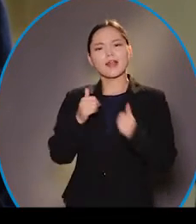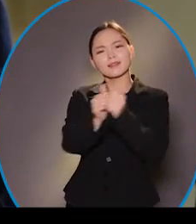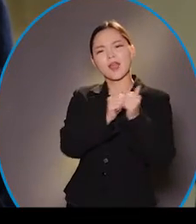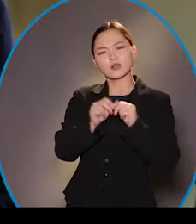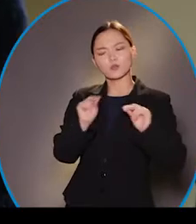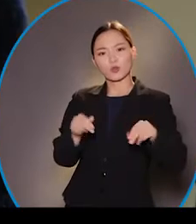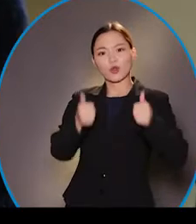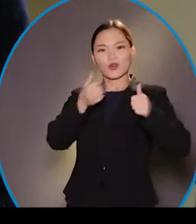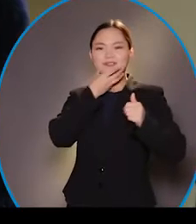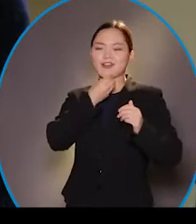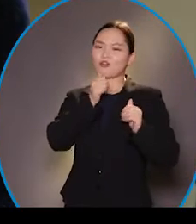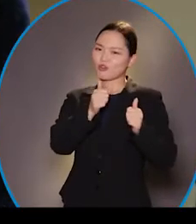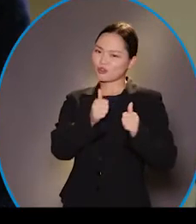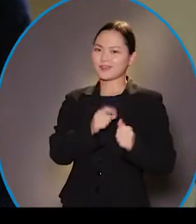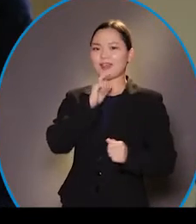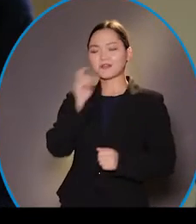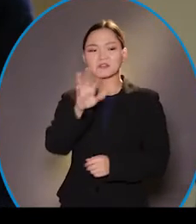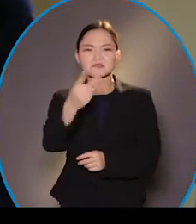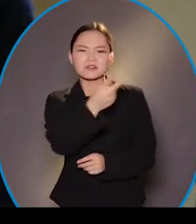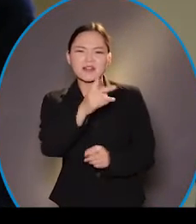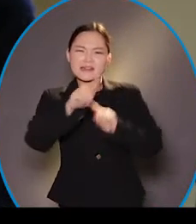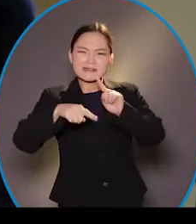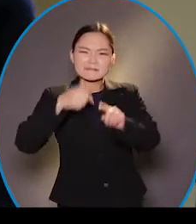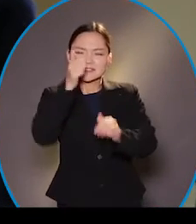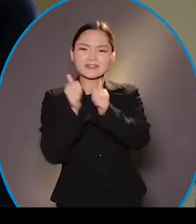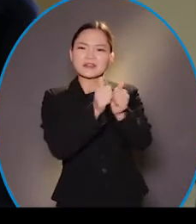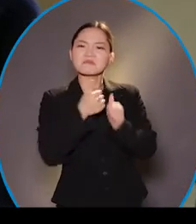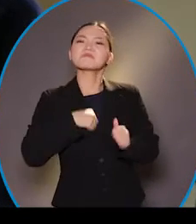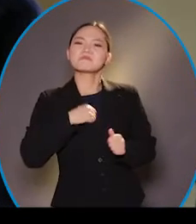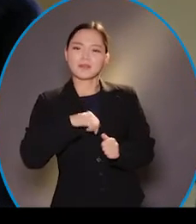Нэжтэй болоо. Хөл таяа хамгийн сайн мэдсэн хин.